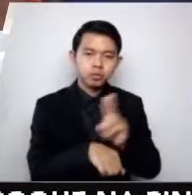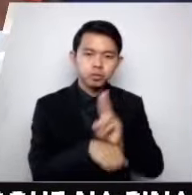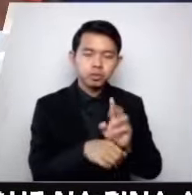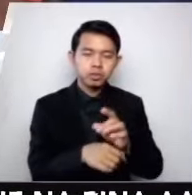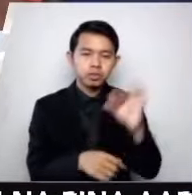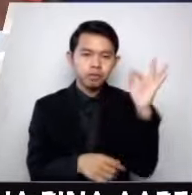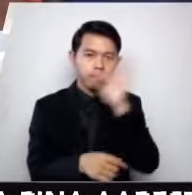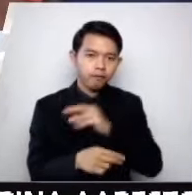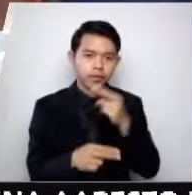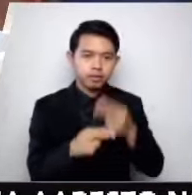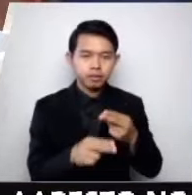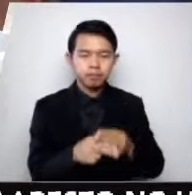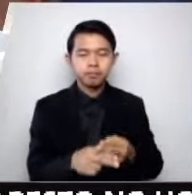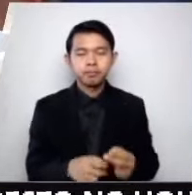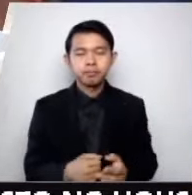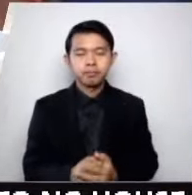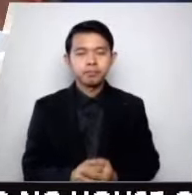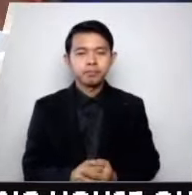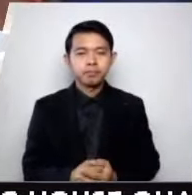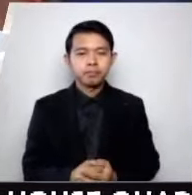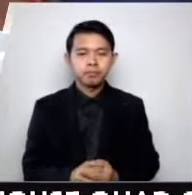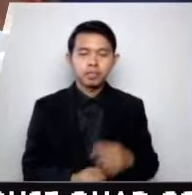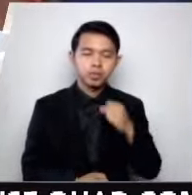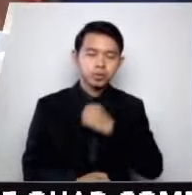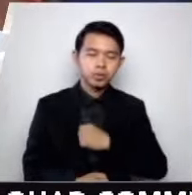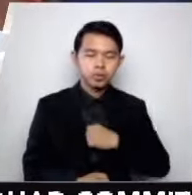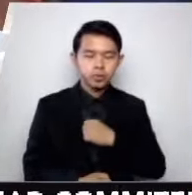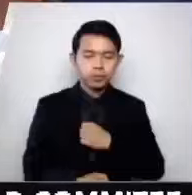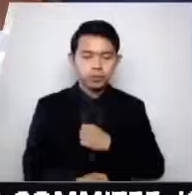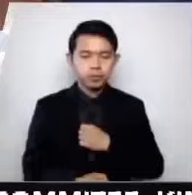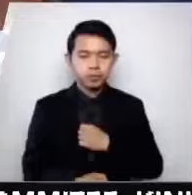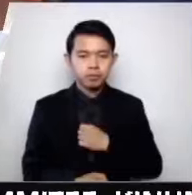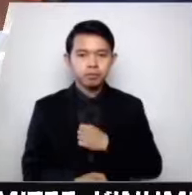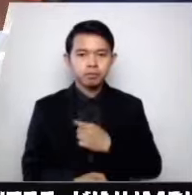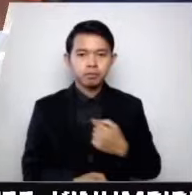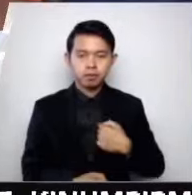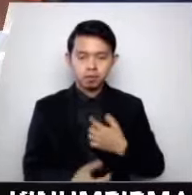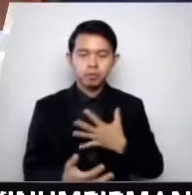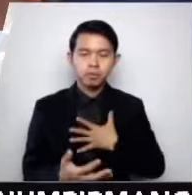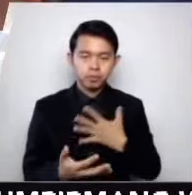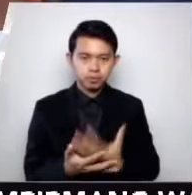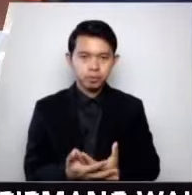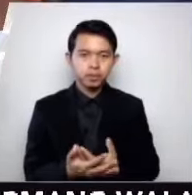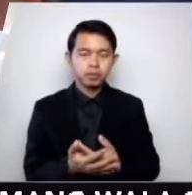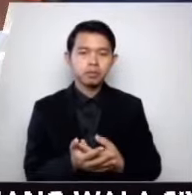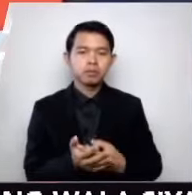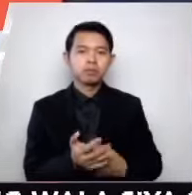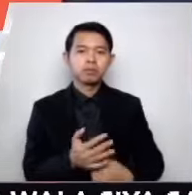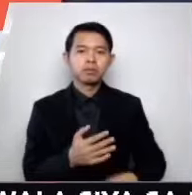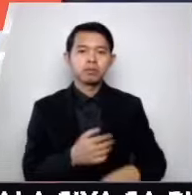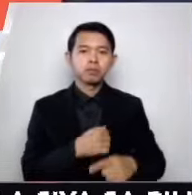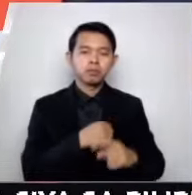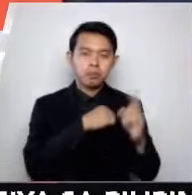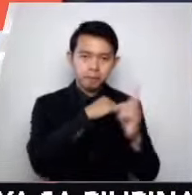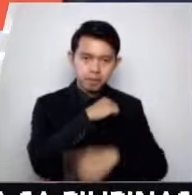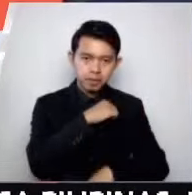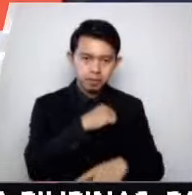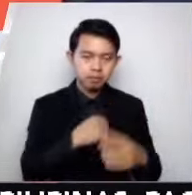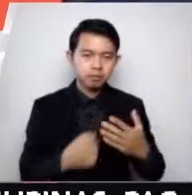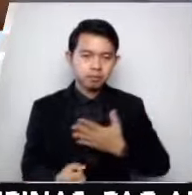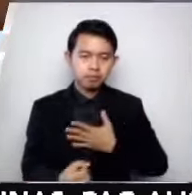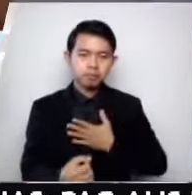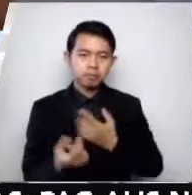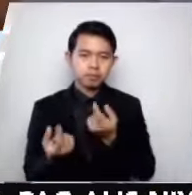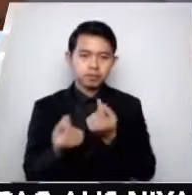bihingi ng kapatawaran. Ngayon naman po, hihingi naman po ang pagbayaran kung yun pong nagawa ko. Nagsisisirin po talaga ako.